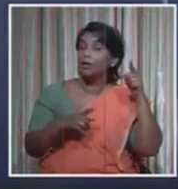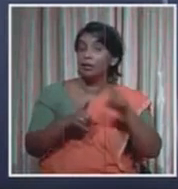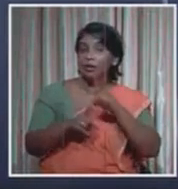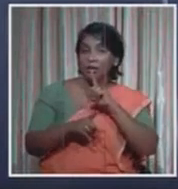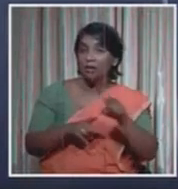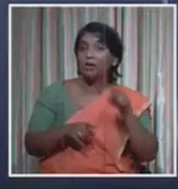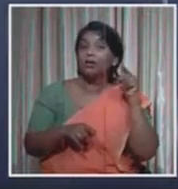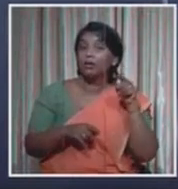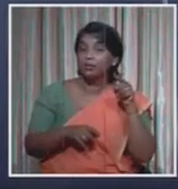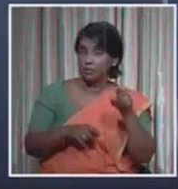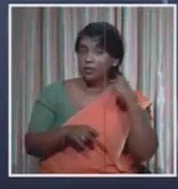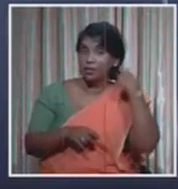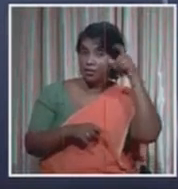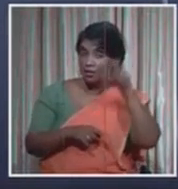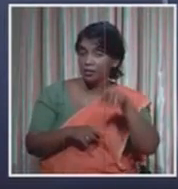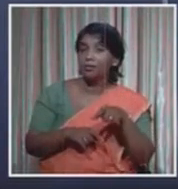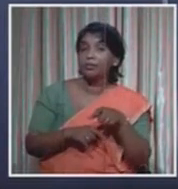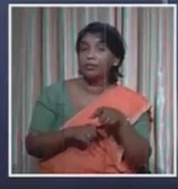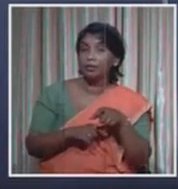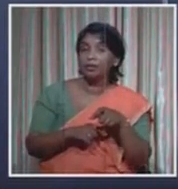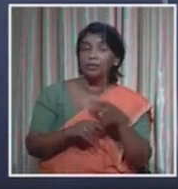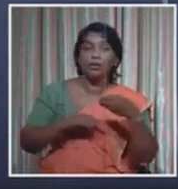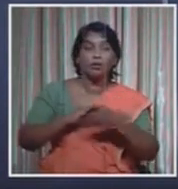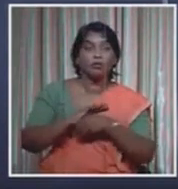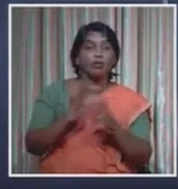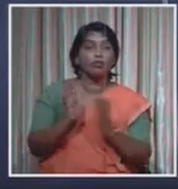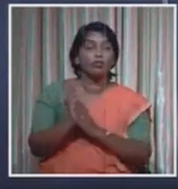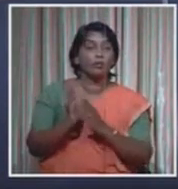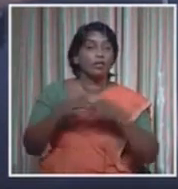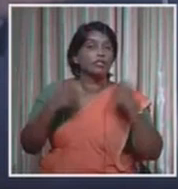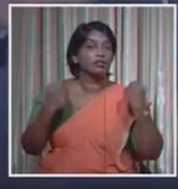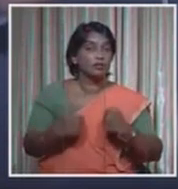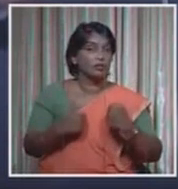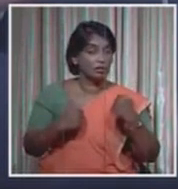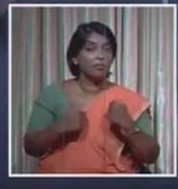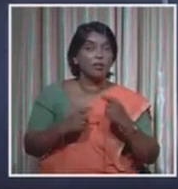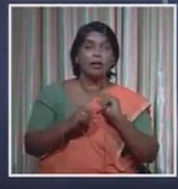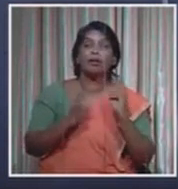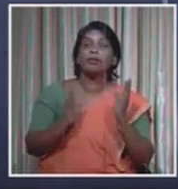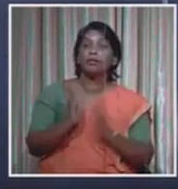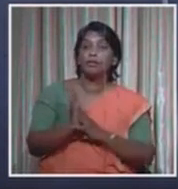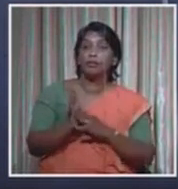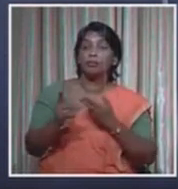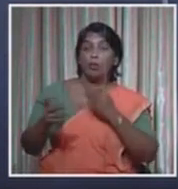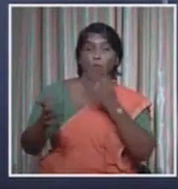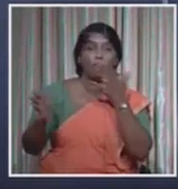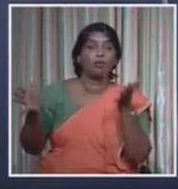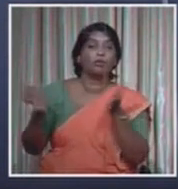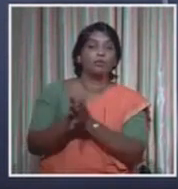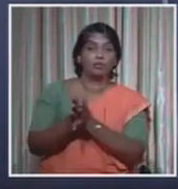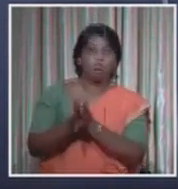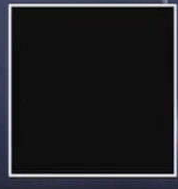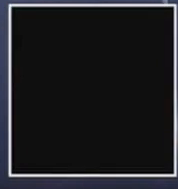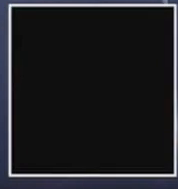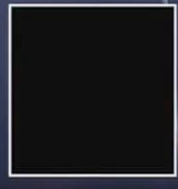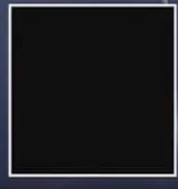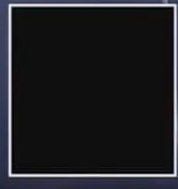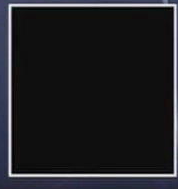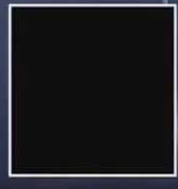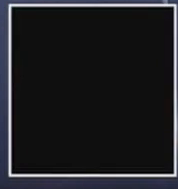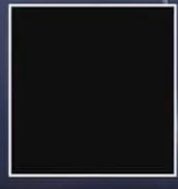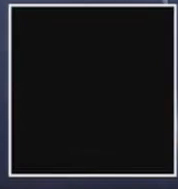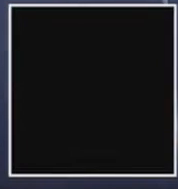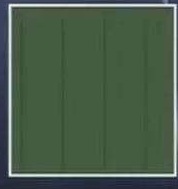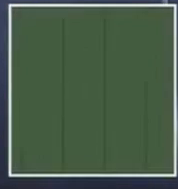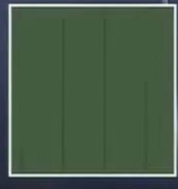කියනවා එතුමිය මේ අලස් කොමිෂමේ සභාපති කරේ අගමැතිතුමාගේ බැස්මෙන් නිසාලු. එහෙනම් ඉතින්